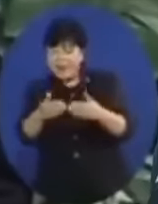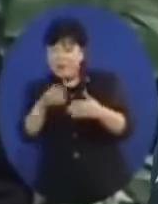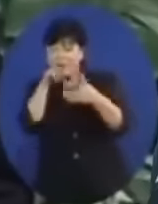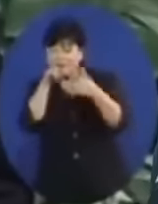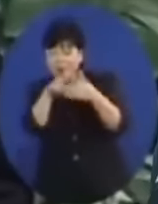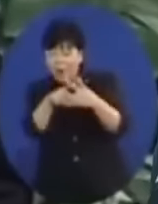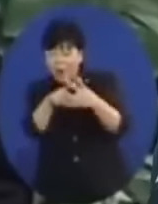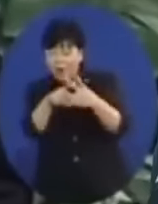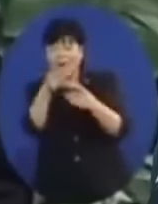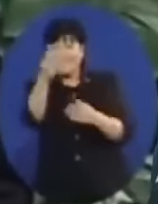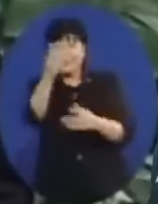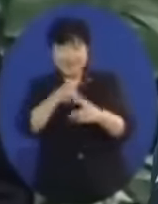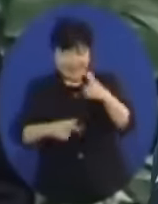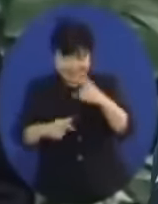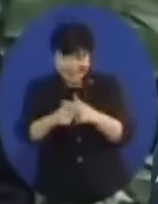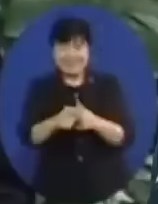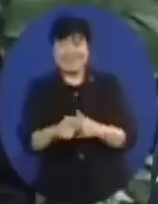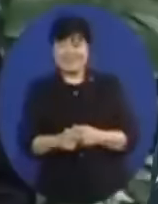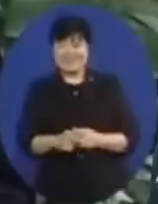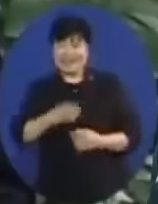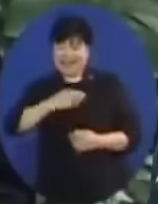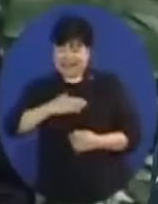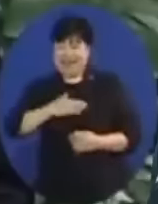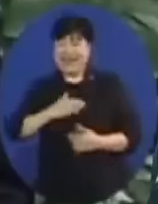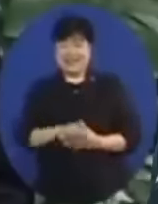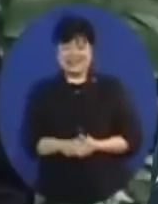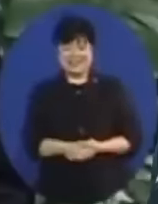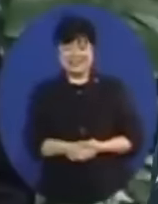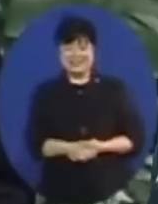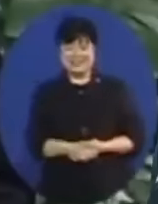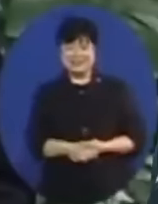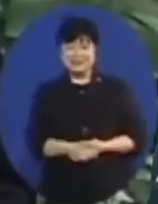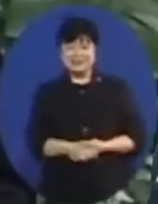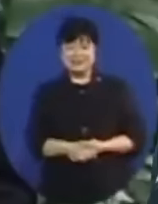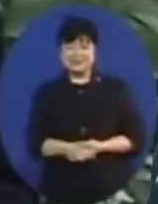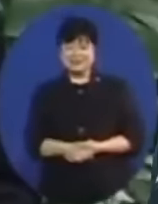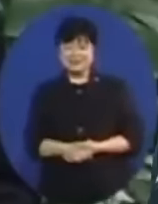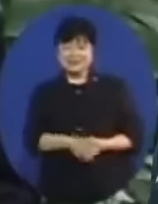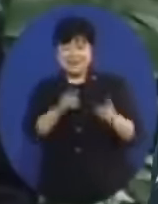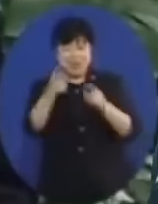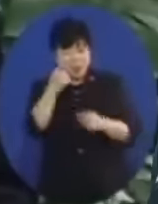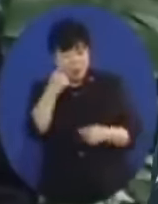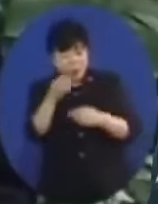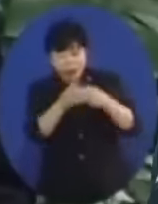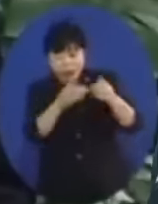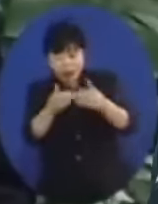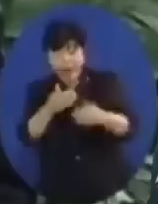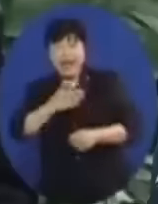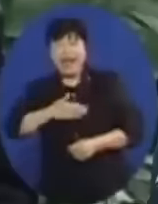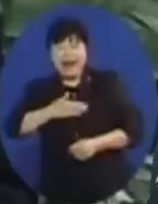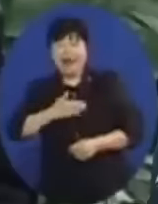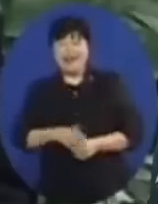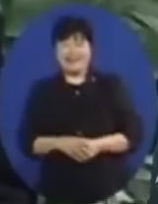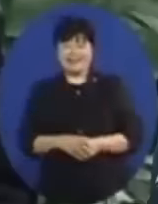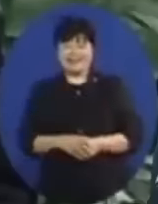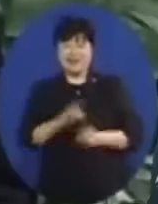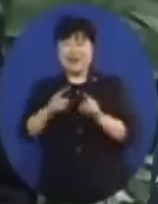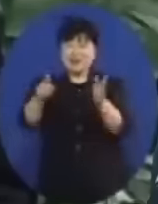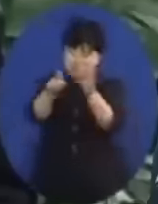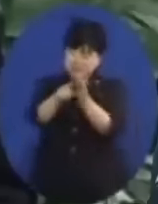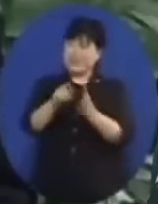여기 계신 여러분보다 대개 내가 오래 사는 사람입니다. 내가 살아보니까 그렇더라고. 내 말 믿으라고요.